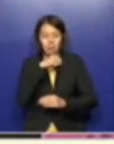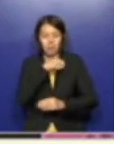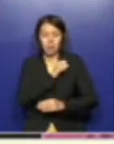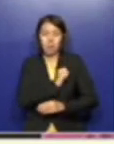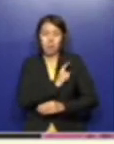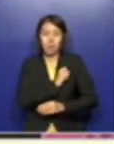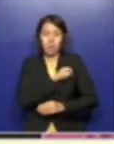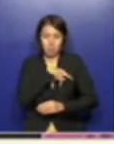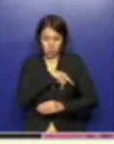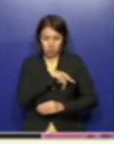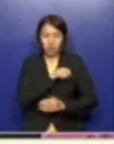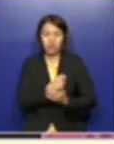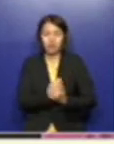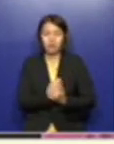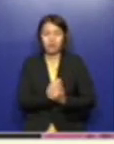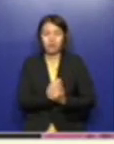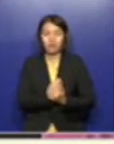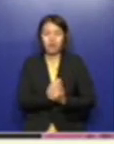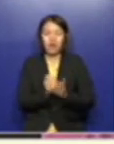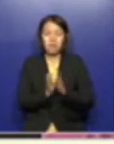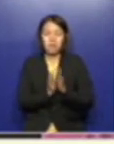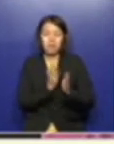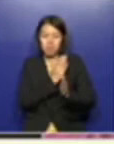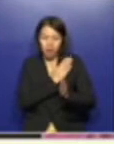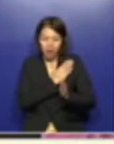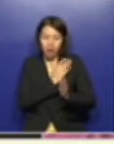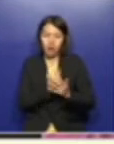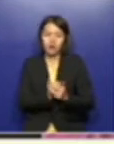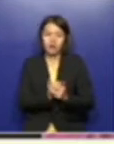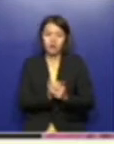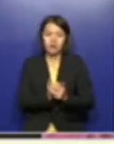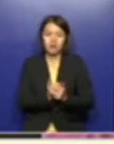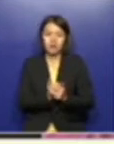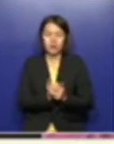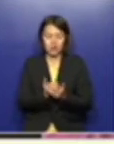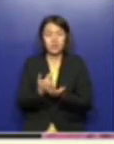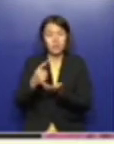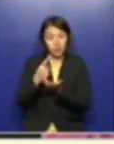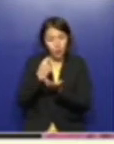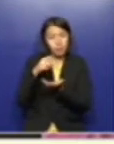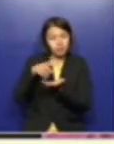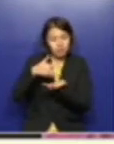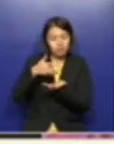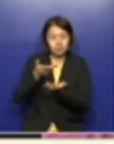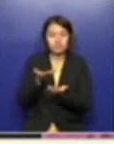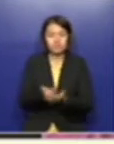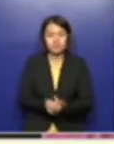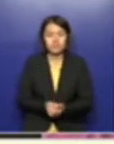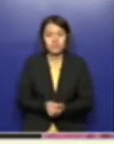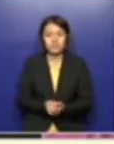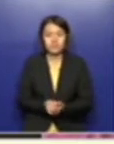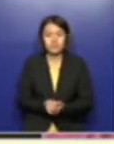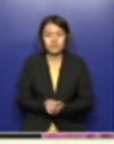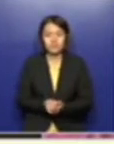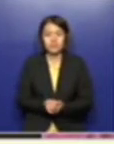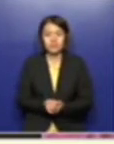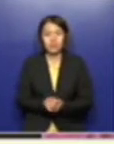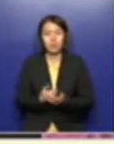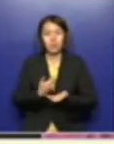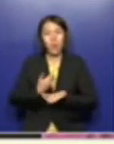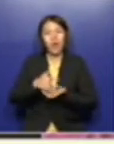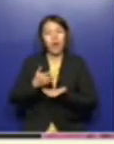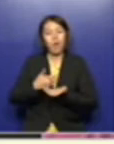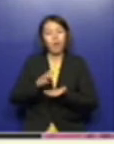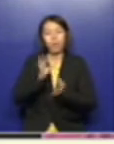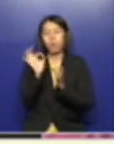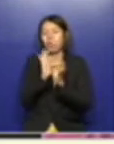ความสำคัญของพระภิกษุสงฆ์ที่มาตอบกระทู้อันนี้ครับท่านประธานครับผมจะไม่อภิปราย